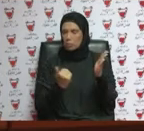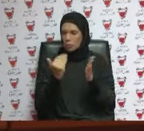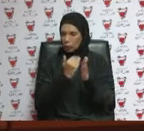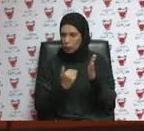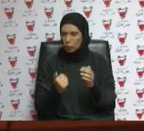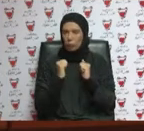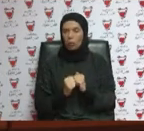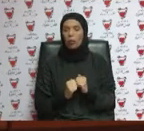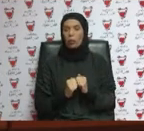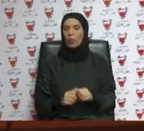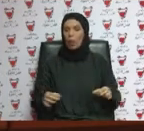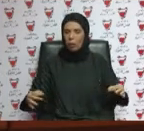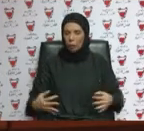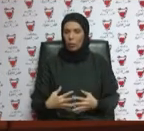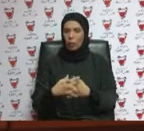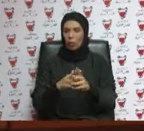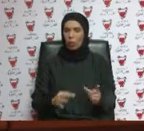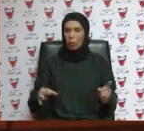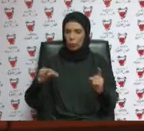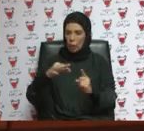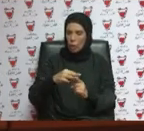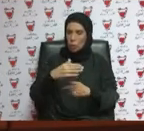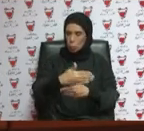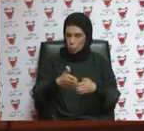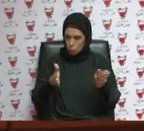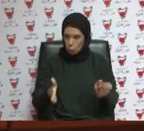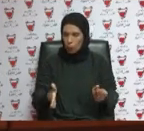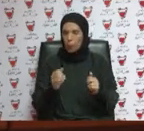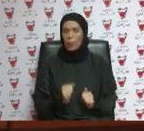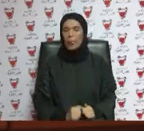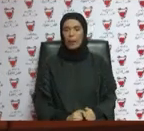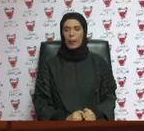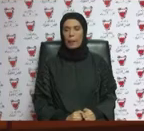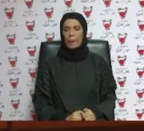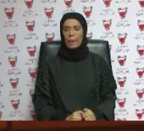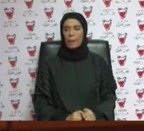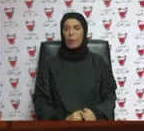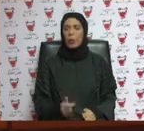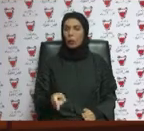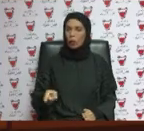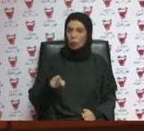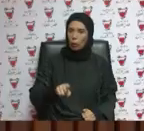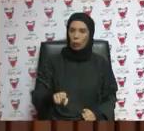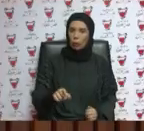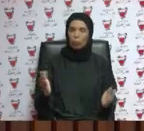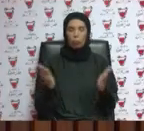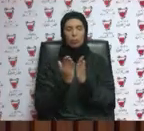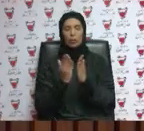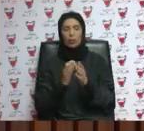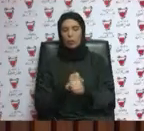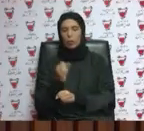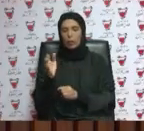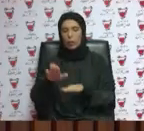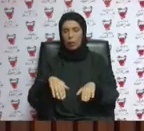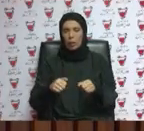الأمر الذي يأتي متسقاً مع الأهداف التي أنشأ من أجلها الصندوق. وبعد تدارس مشروع القانون انتهت اللجنة